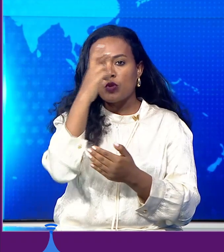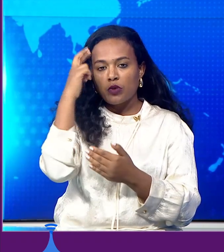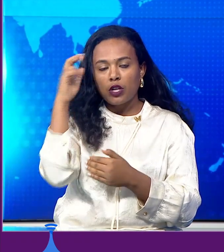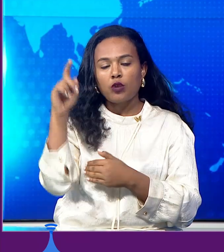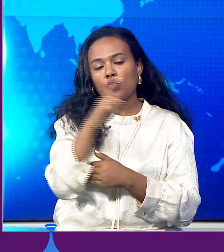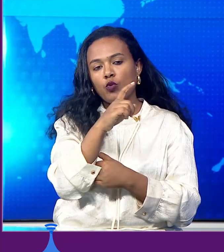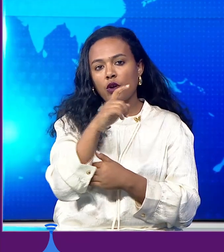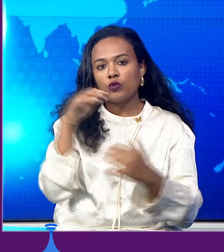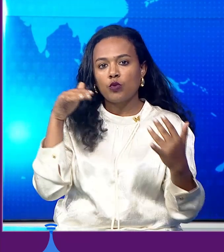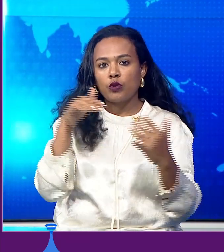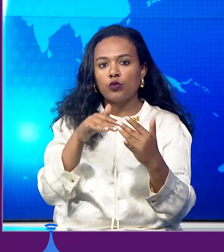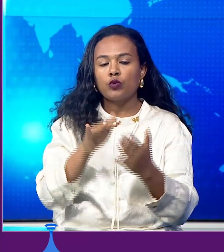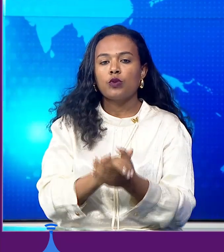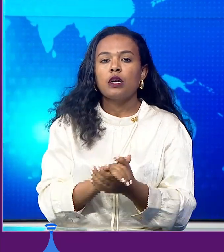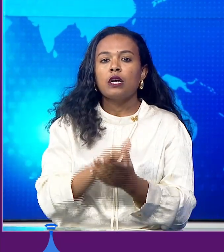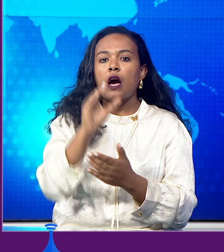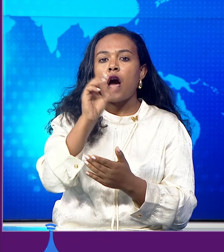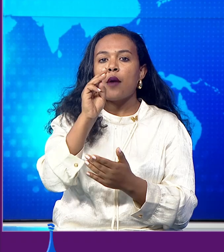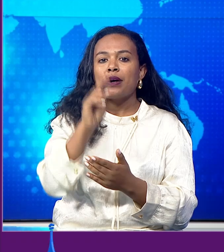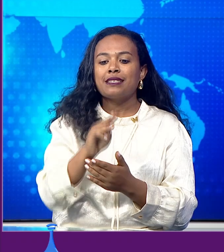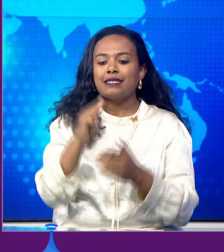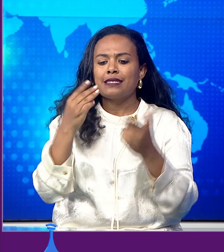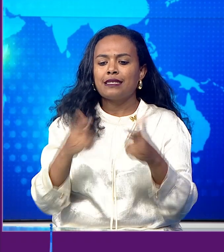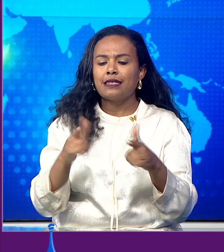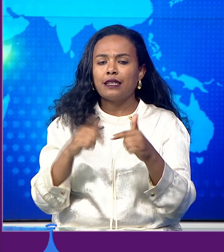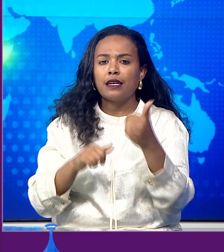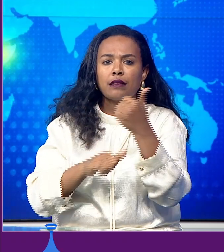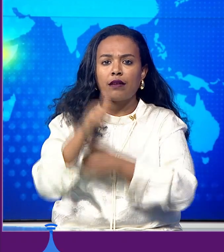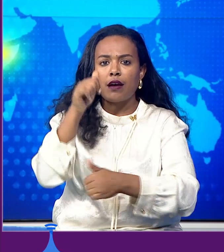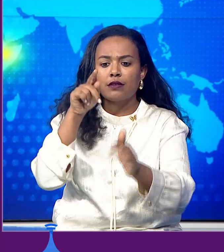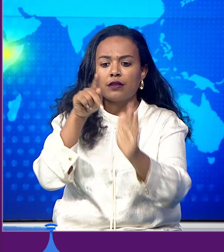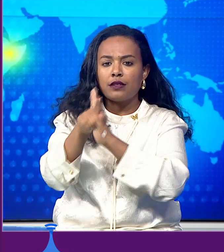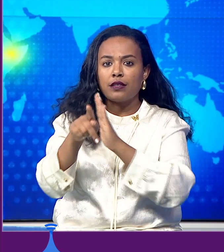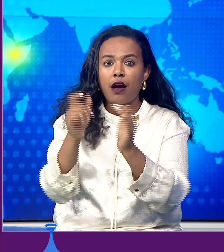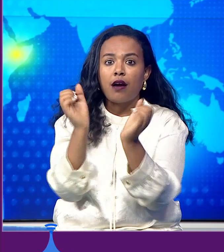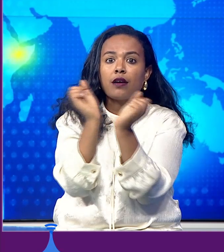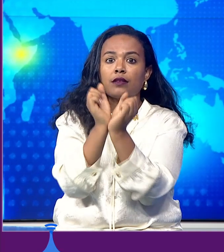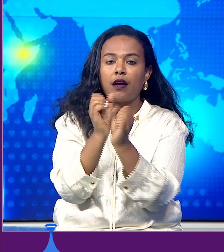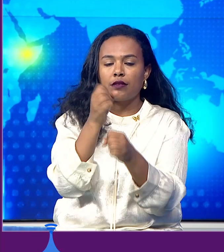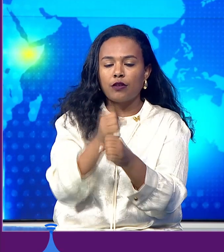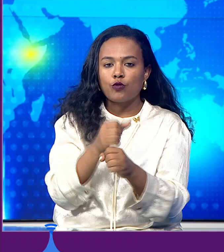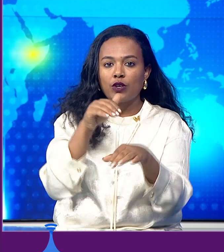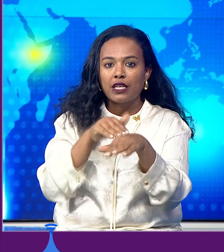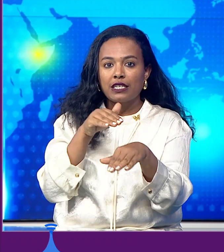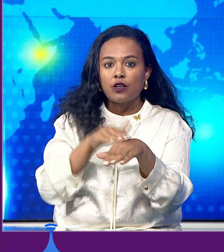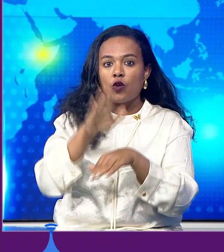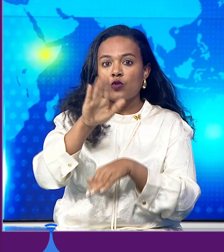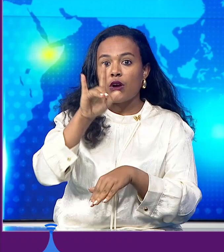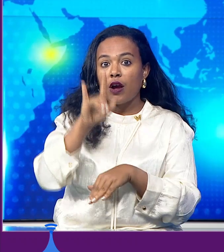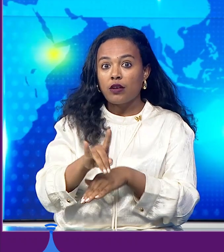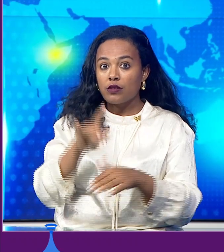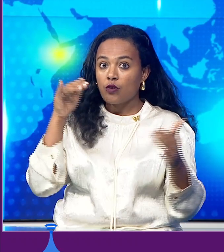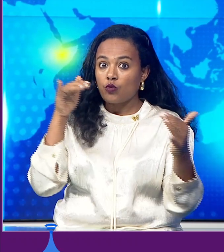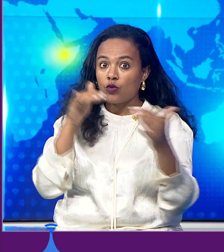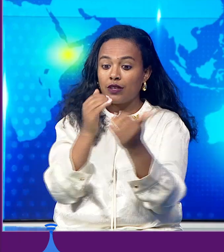ጦርነቱ። የሐማስን ድንገተኛ ጥቃት፣ ግድያና እገታ ተከትሎ የተቀሰቀሰው የጋዛውን ጦርነት